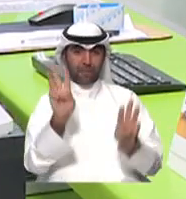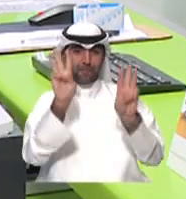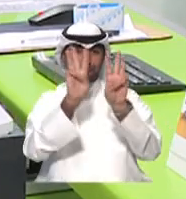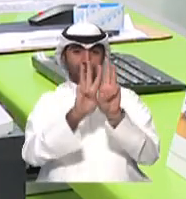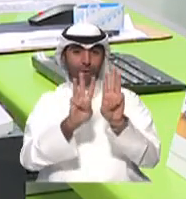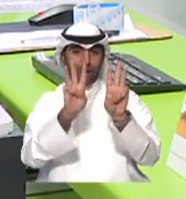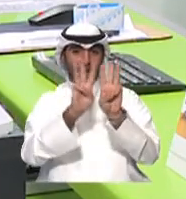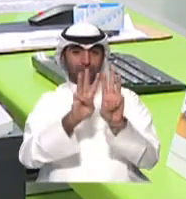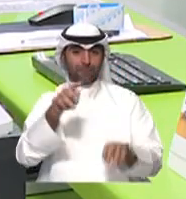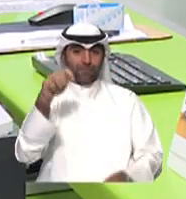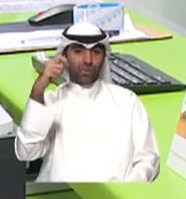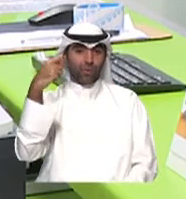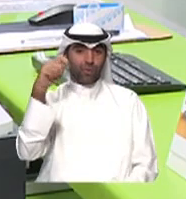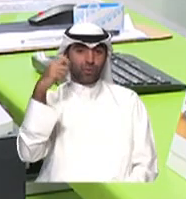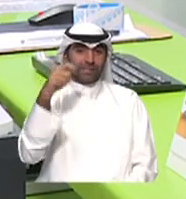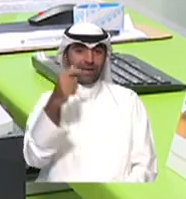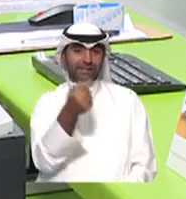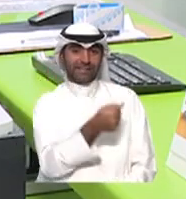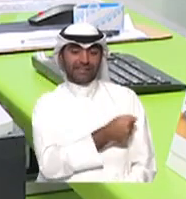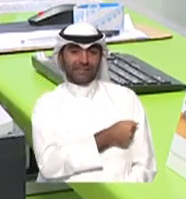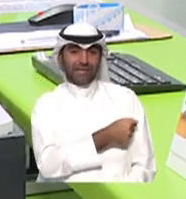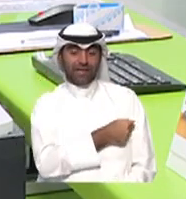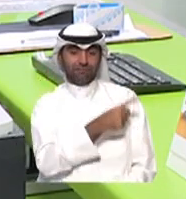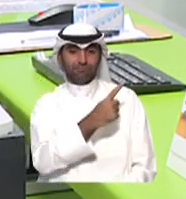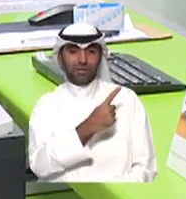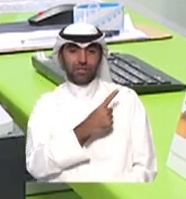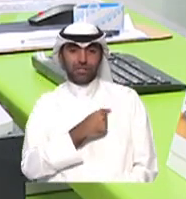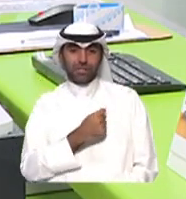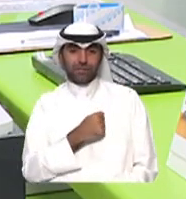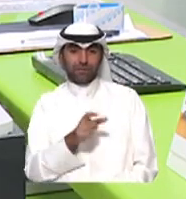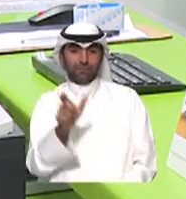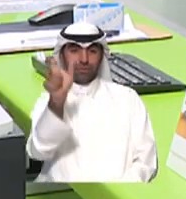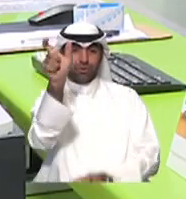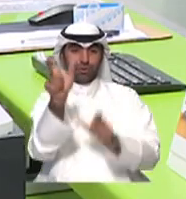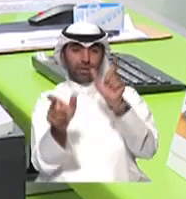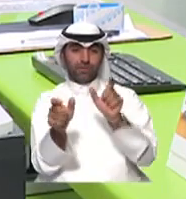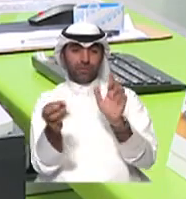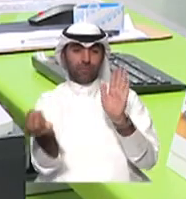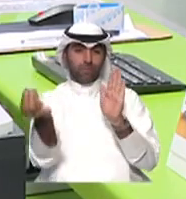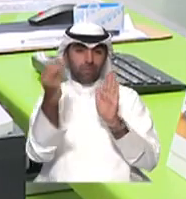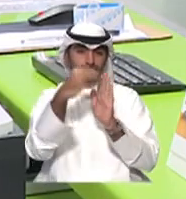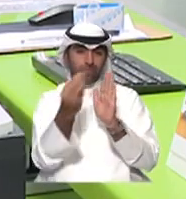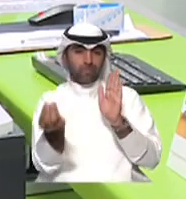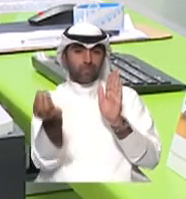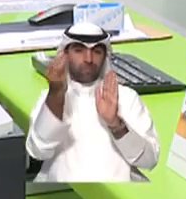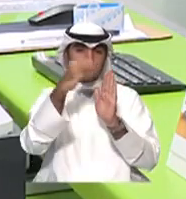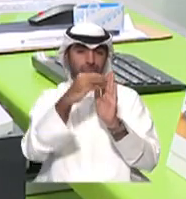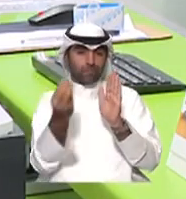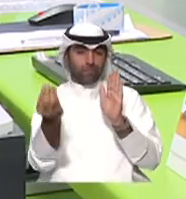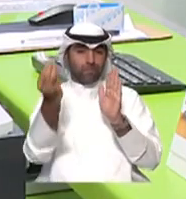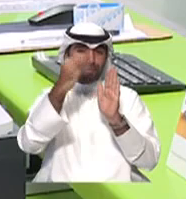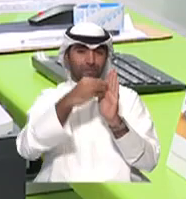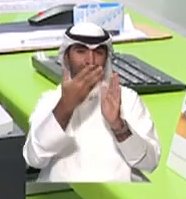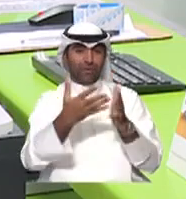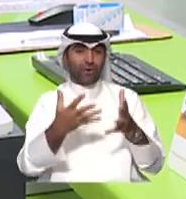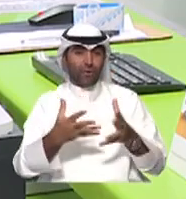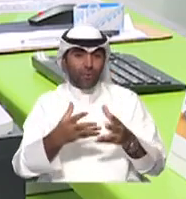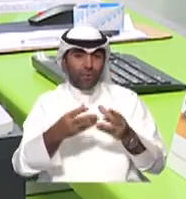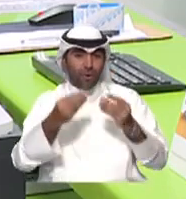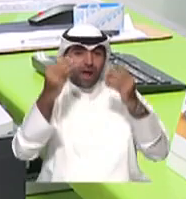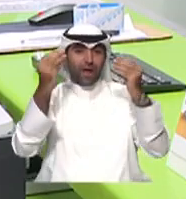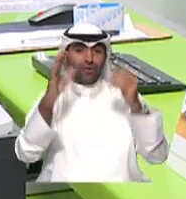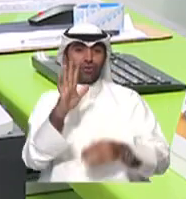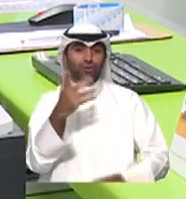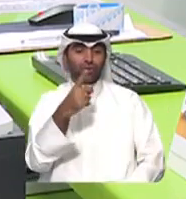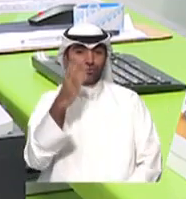الطبي بشكل عام في العناية المركزة في الديرة وخاصة في المستشفى الأميري، تم الإغلاق التدريجي إلى